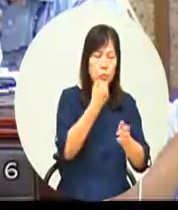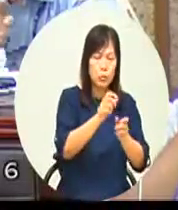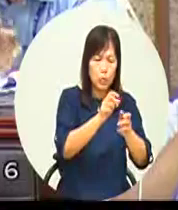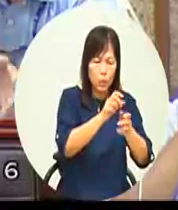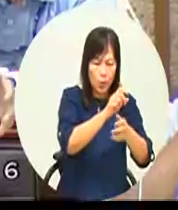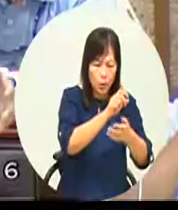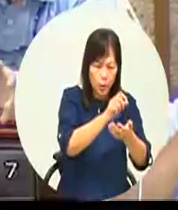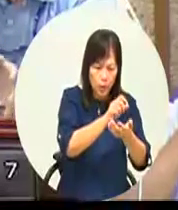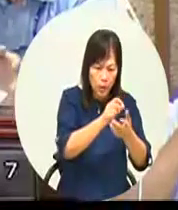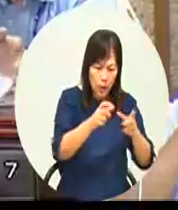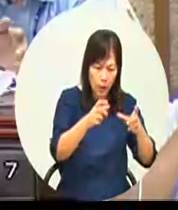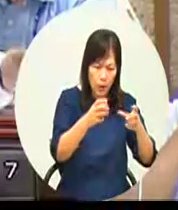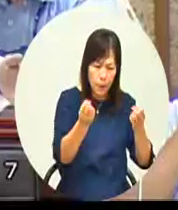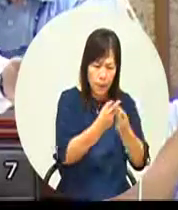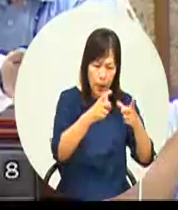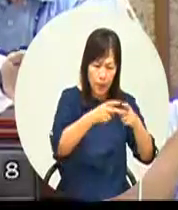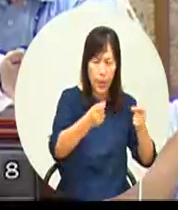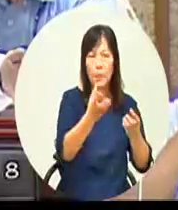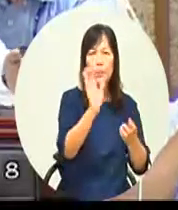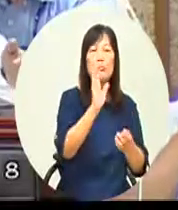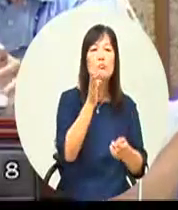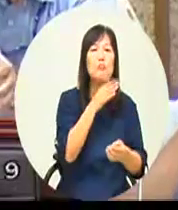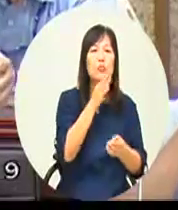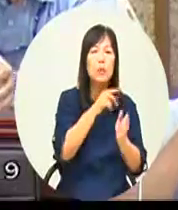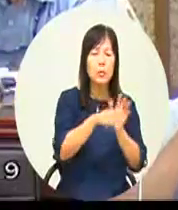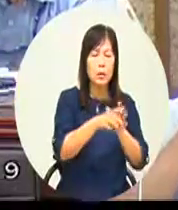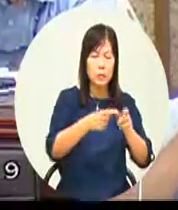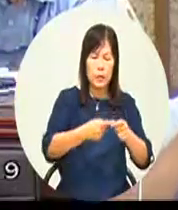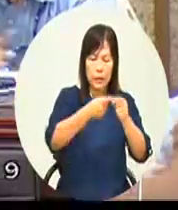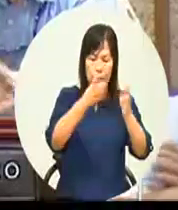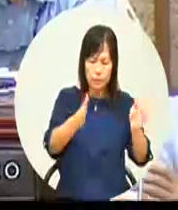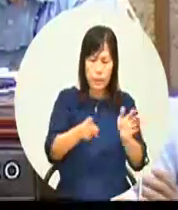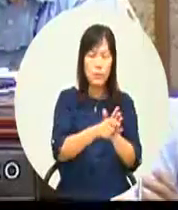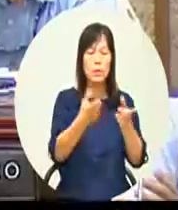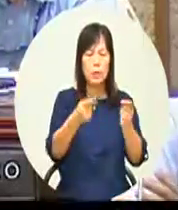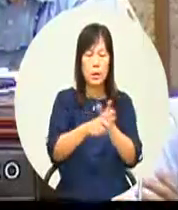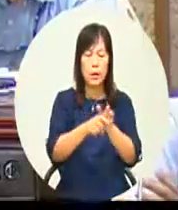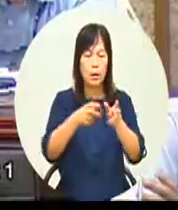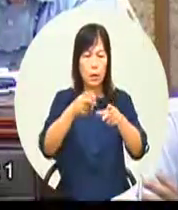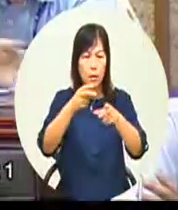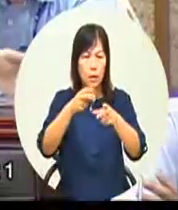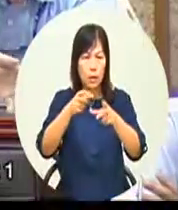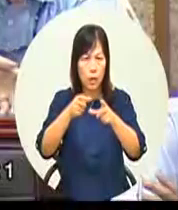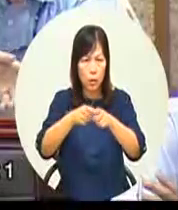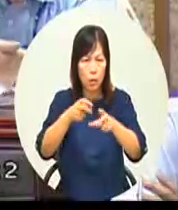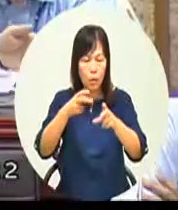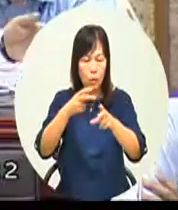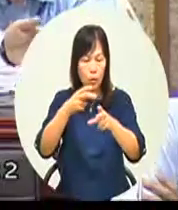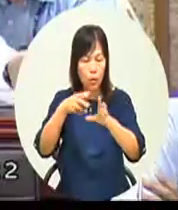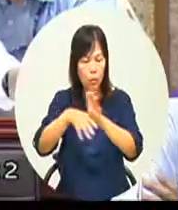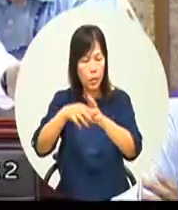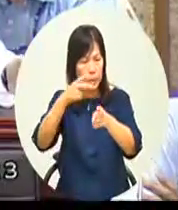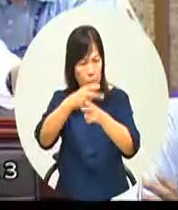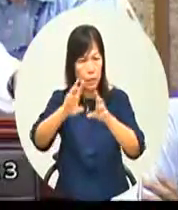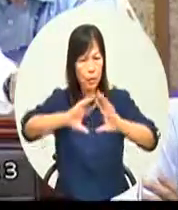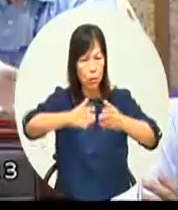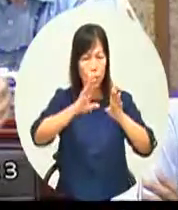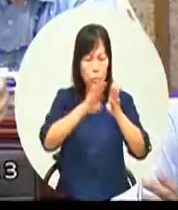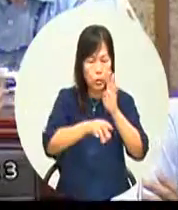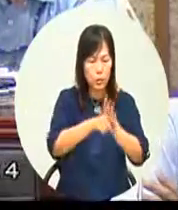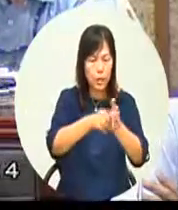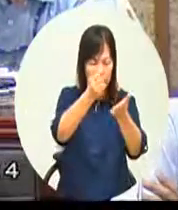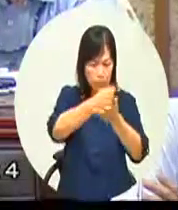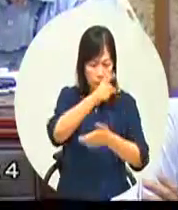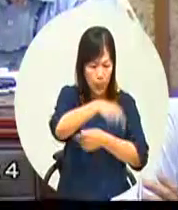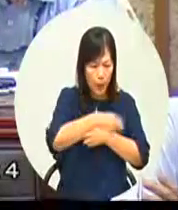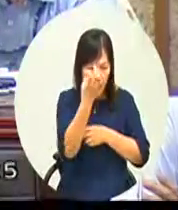那所以我们也把这一段有营业的部分，我们第一阶段的部分我们就还是发文给那个国税局的部分，那希望他们来评估跟考